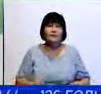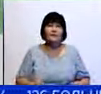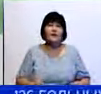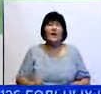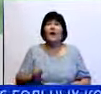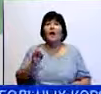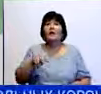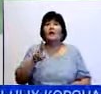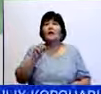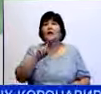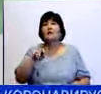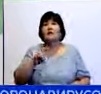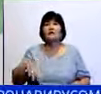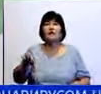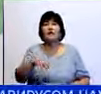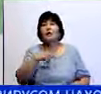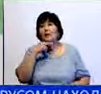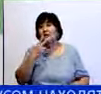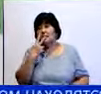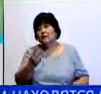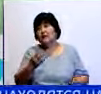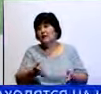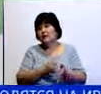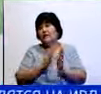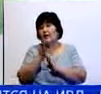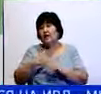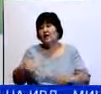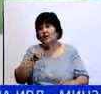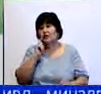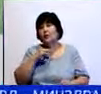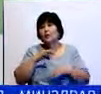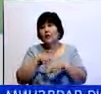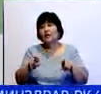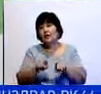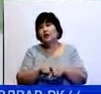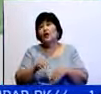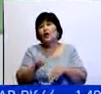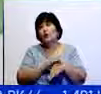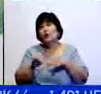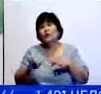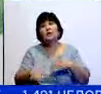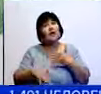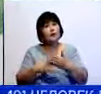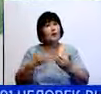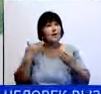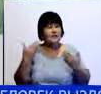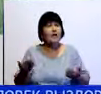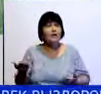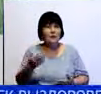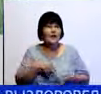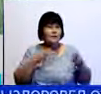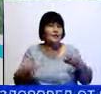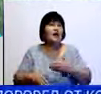В Аральском и Казалинском районах наблюдается нехватка травы. Наша молодежь организовала такое доброе дело в помощь им. Мы